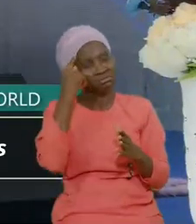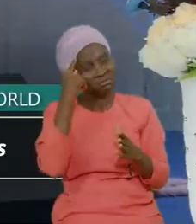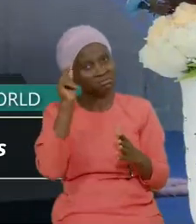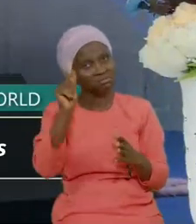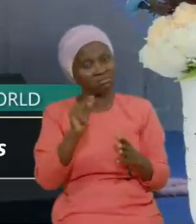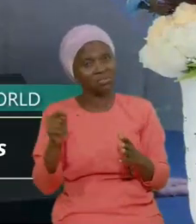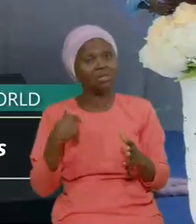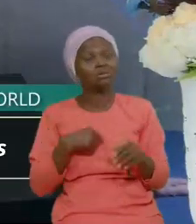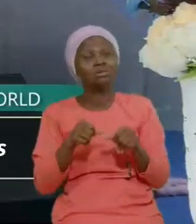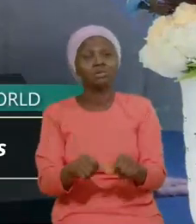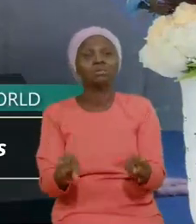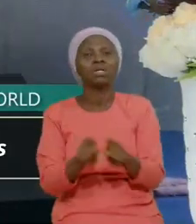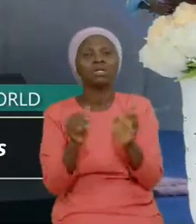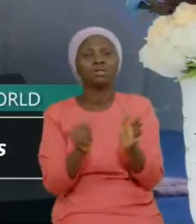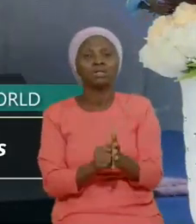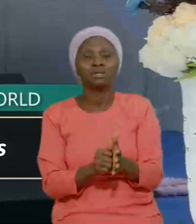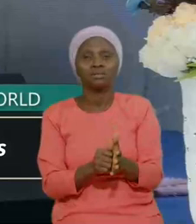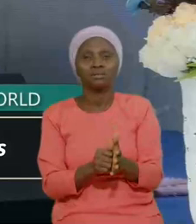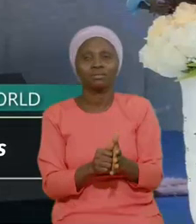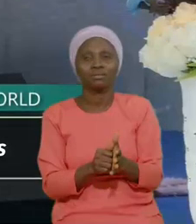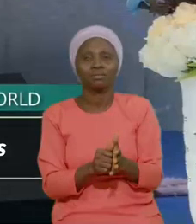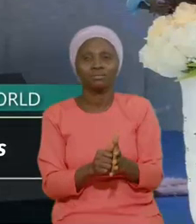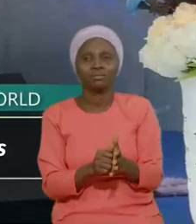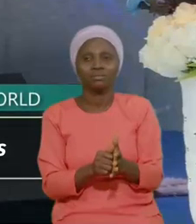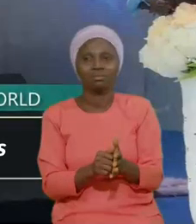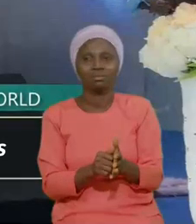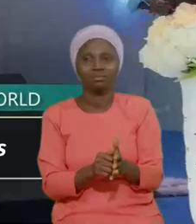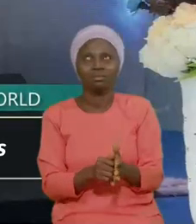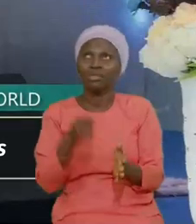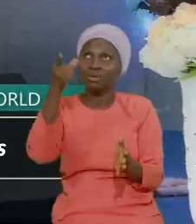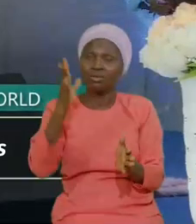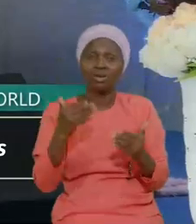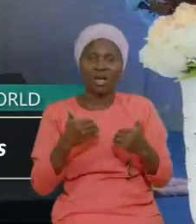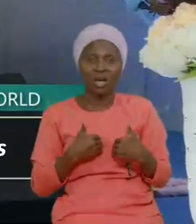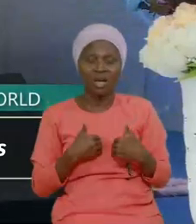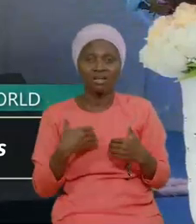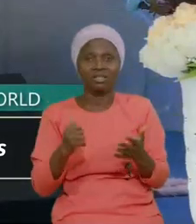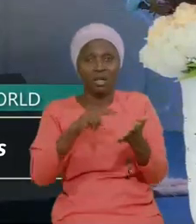Notre famille est pauvre. Et si nous restons comme ça,